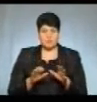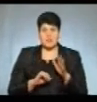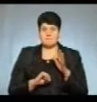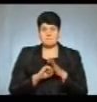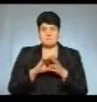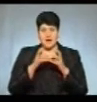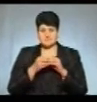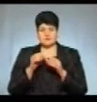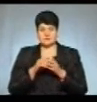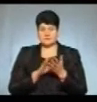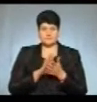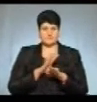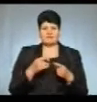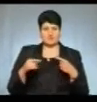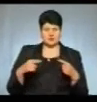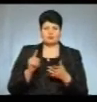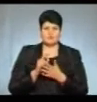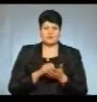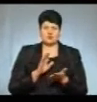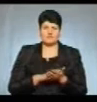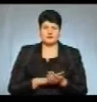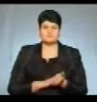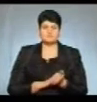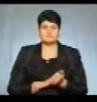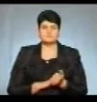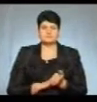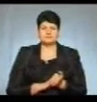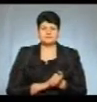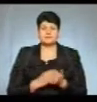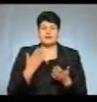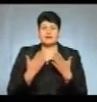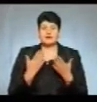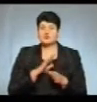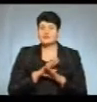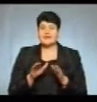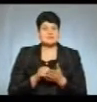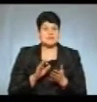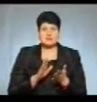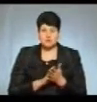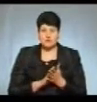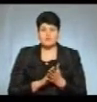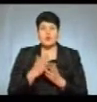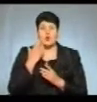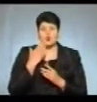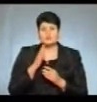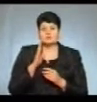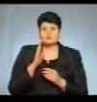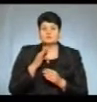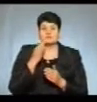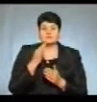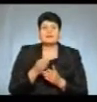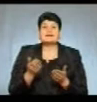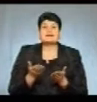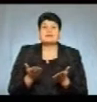реєструється. В іншому випадку база повинна бути зареєстрована. А якщо вона не зареєстрована, і взагалі коли наступає відповідальність, та